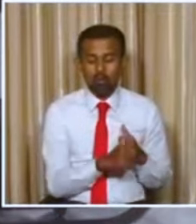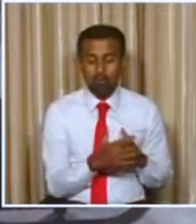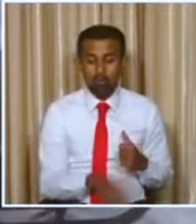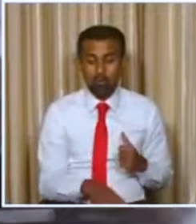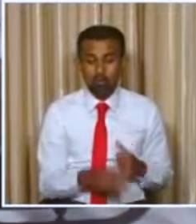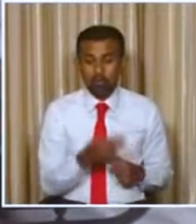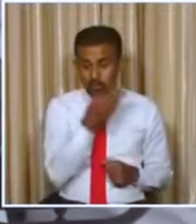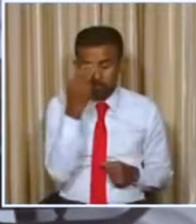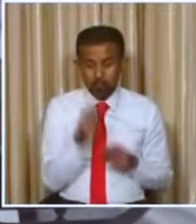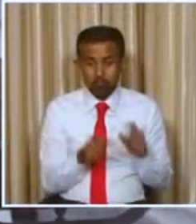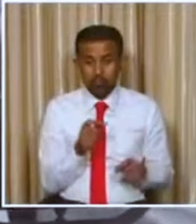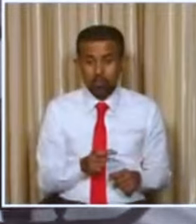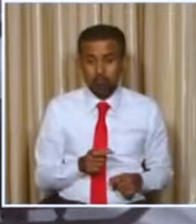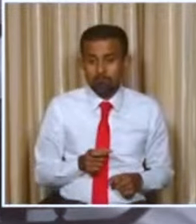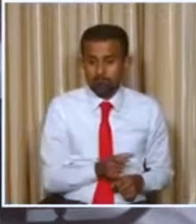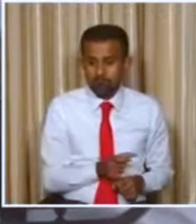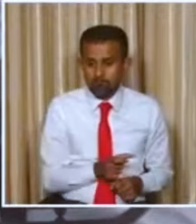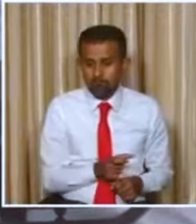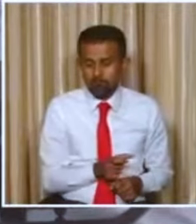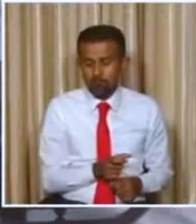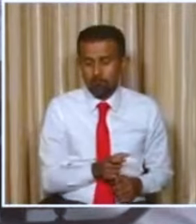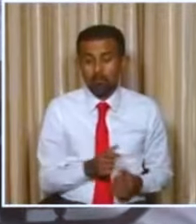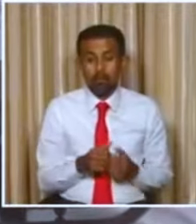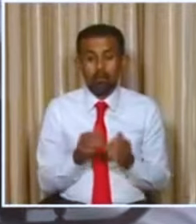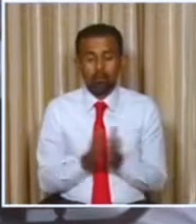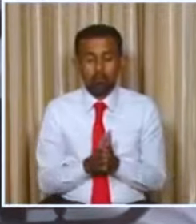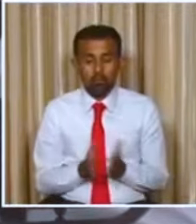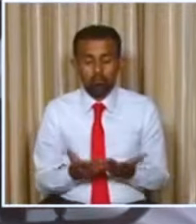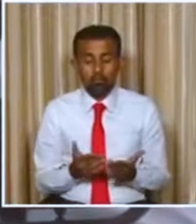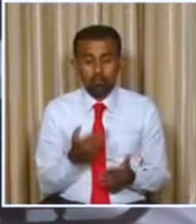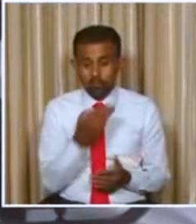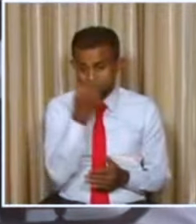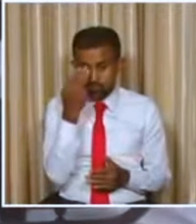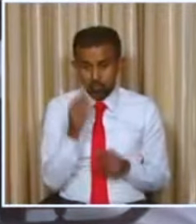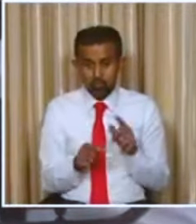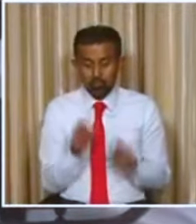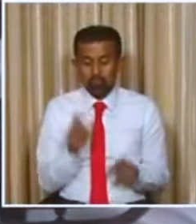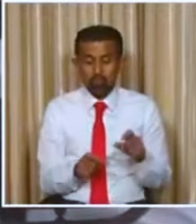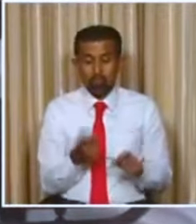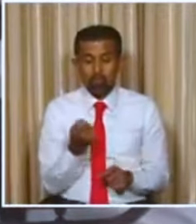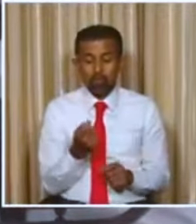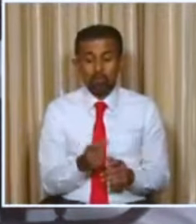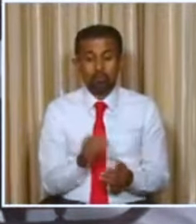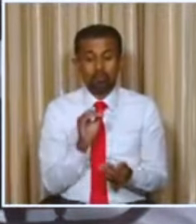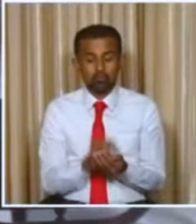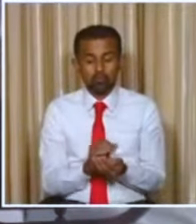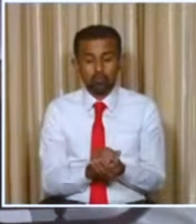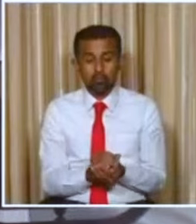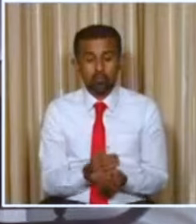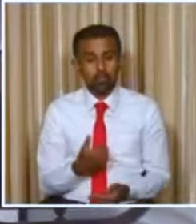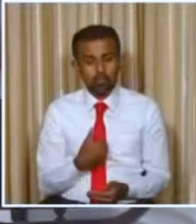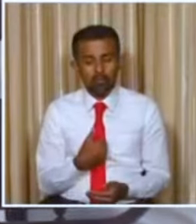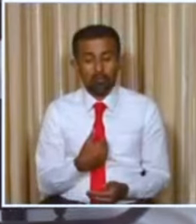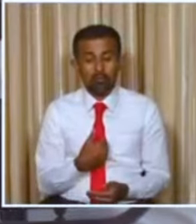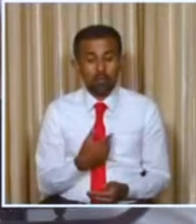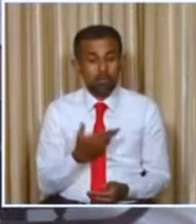பொருளாதாரத்தை பாதுகாப்பதற்காக அல்ல. இந்த நிலைமைகள் மாற்றப்பட வேண்டும். இந்த கடற்படையினர் அங்கே குந்தி இருக்கத்தக்கதாக எங்களுடைய மீன்வளம் அழிக்கப்படுகிறது